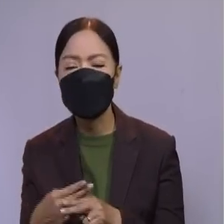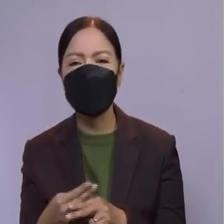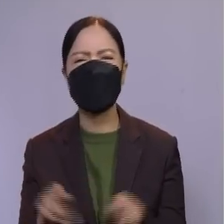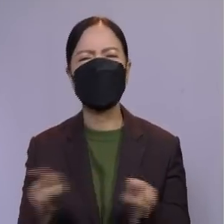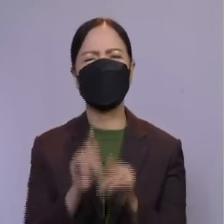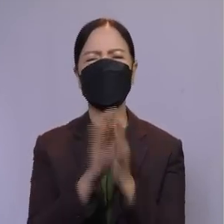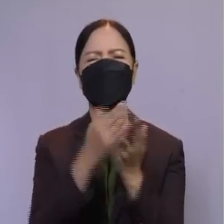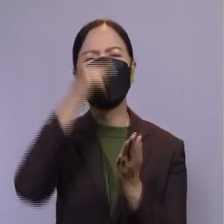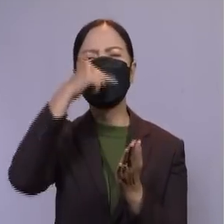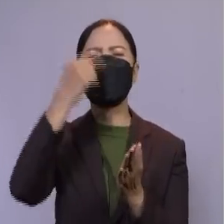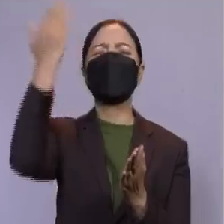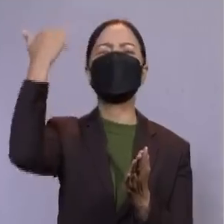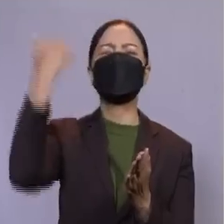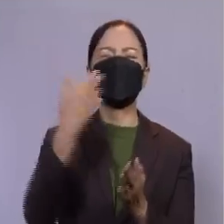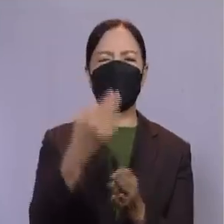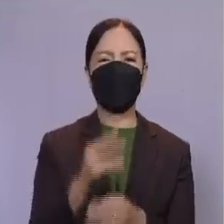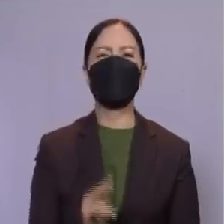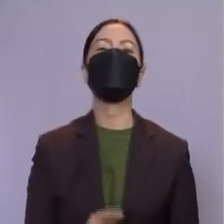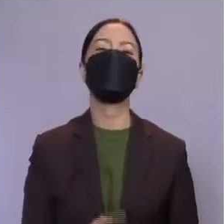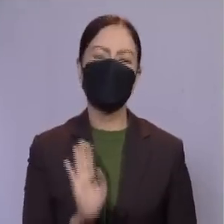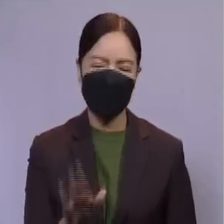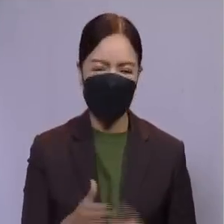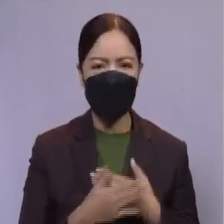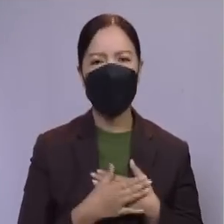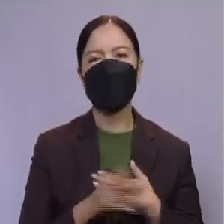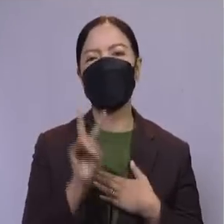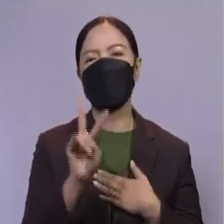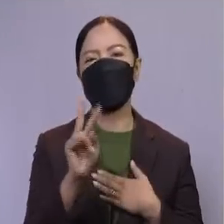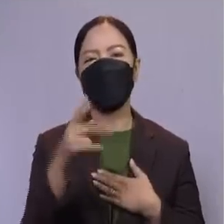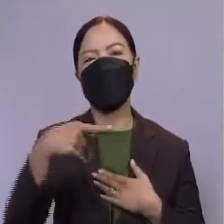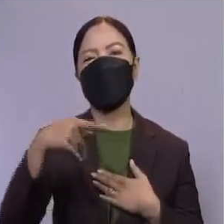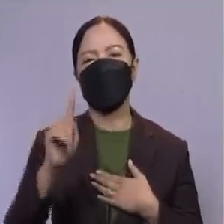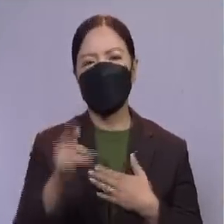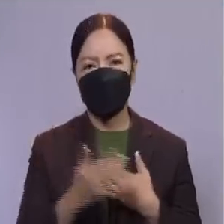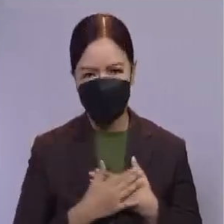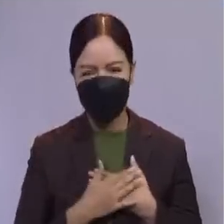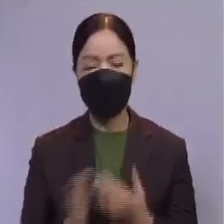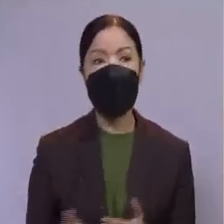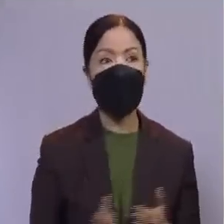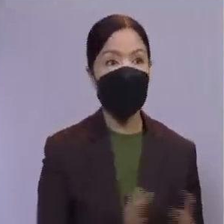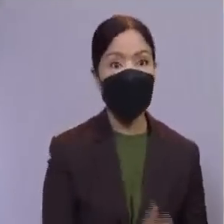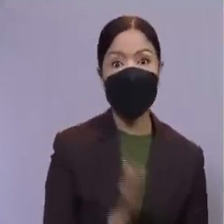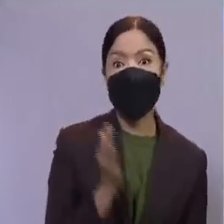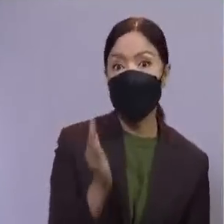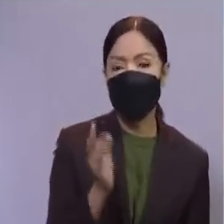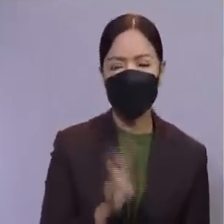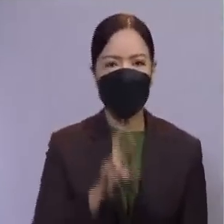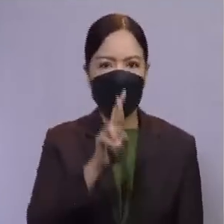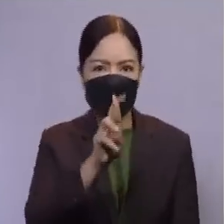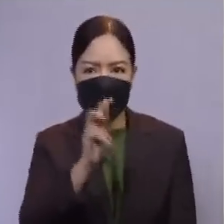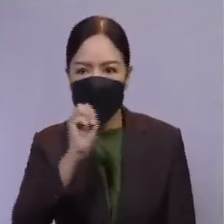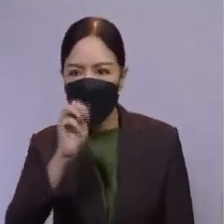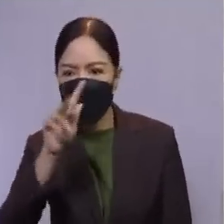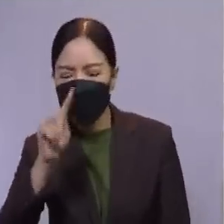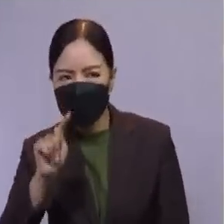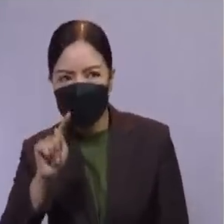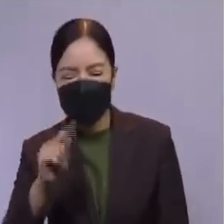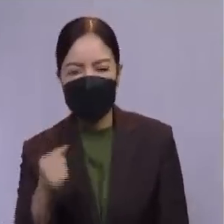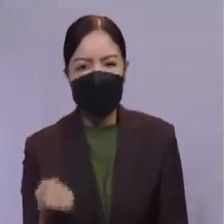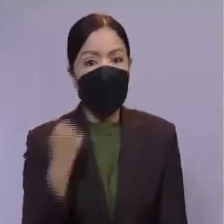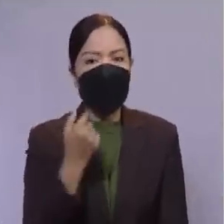นายสุชาติชมกลิ่นรัฐมนตรีว่าการกระทรวงแรงงานกันบ้างนะคะได้ฉายารัฐมนตรีแรงลิ้นค่ะ